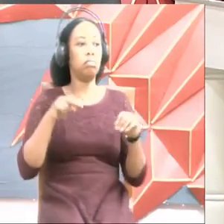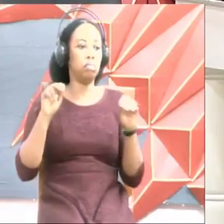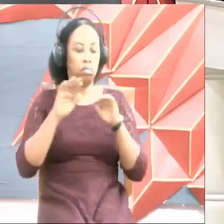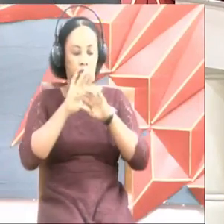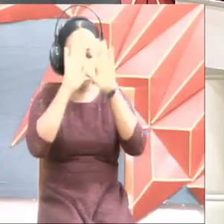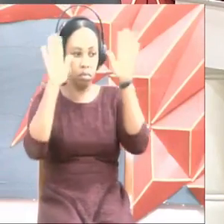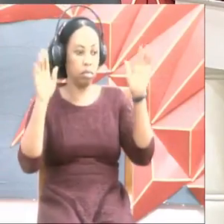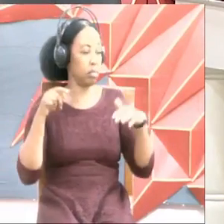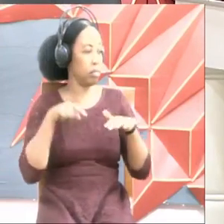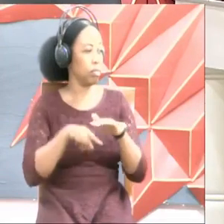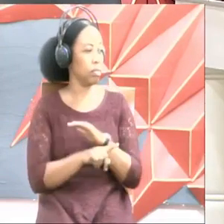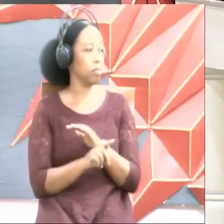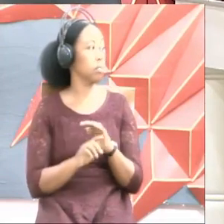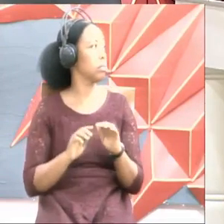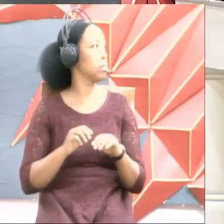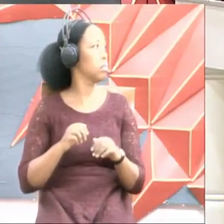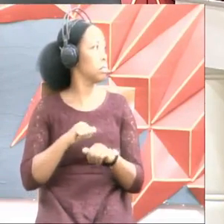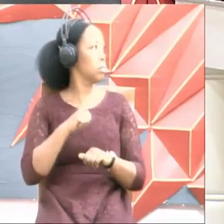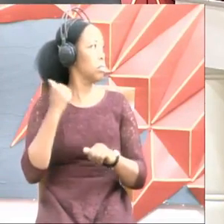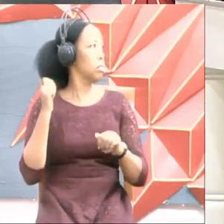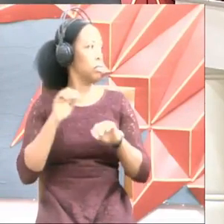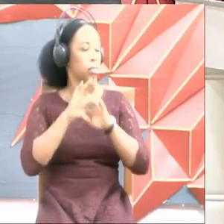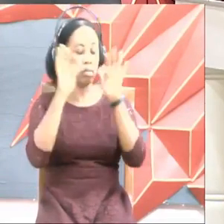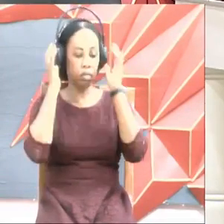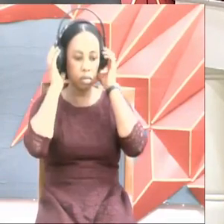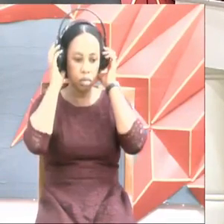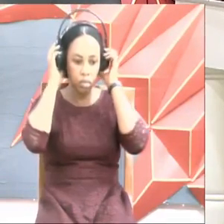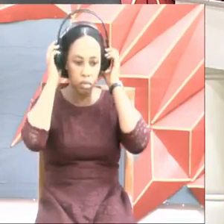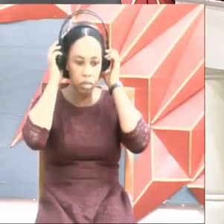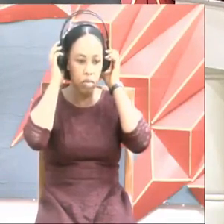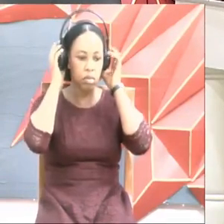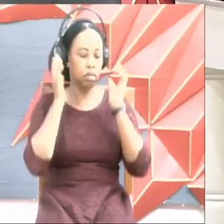Mwene data avuze amagambo menshi meza.